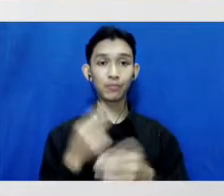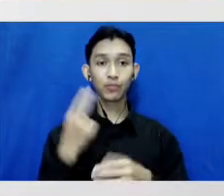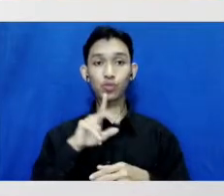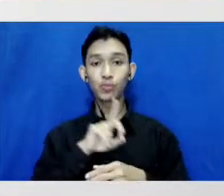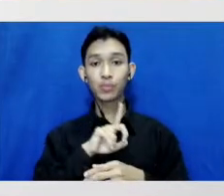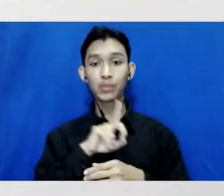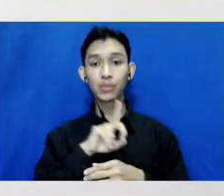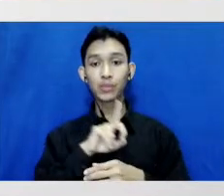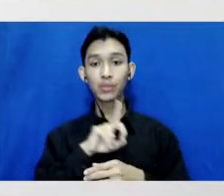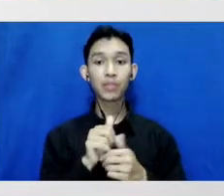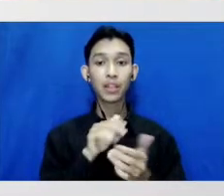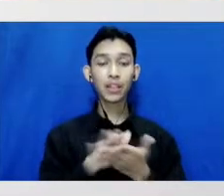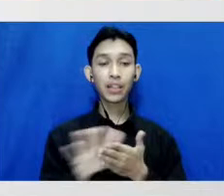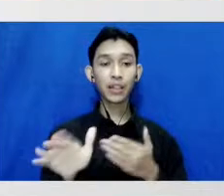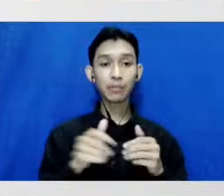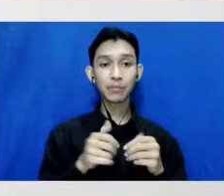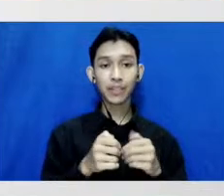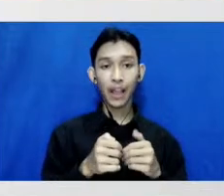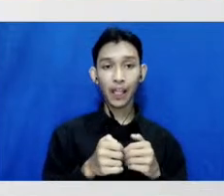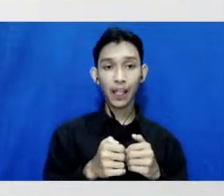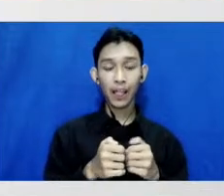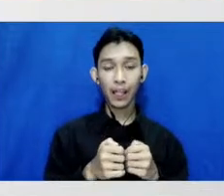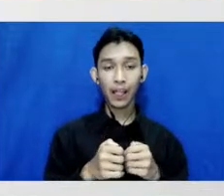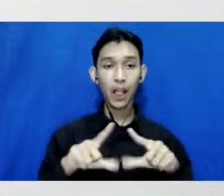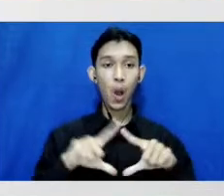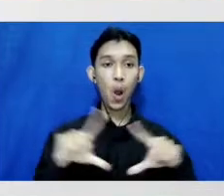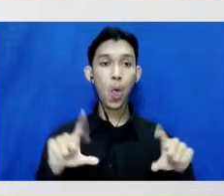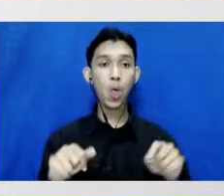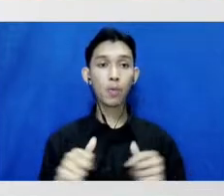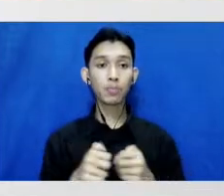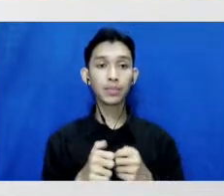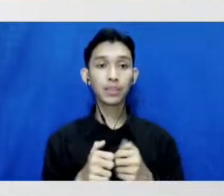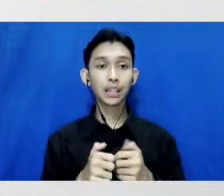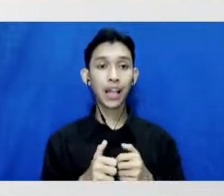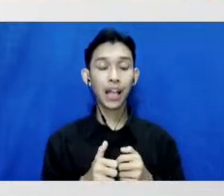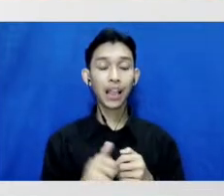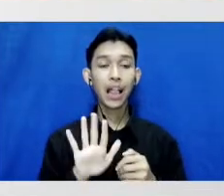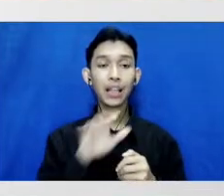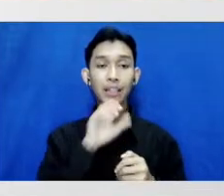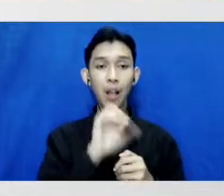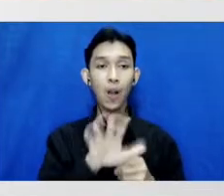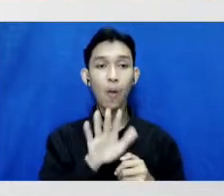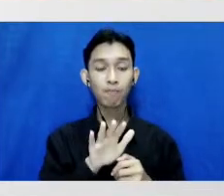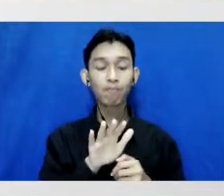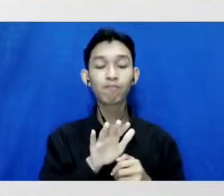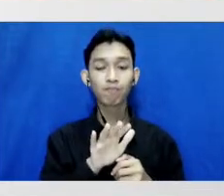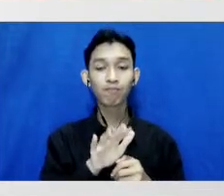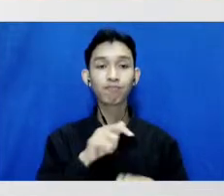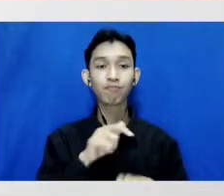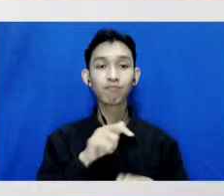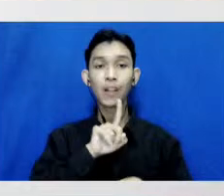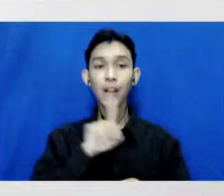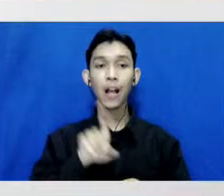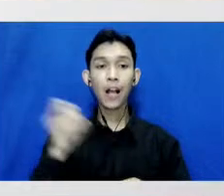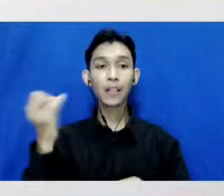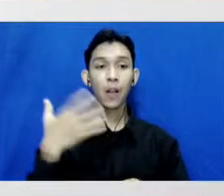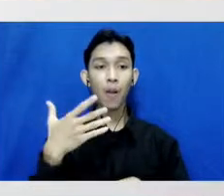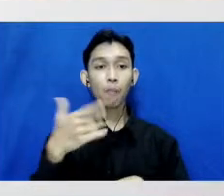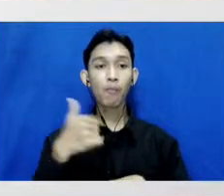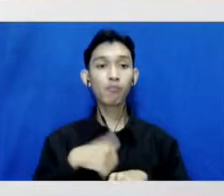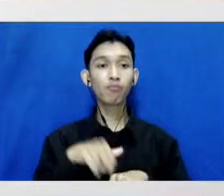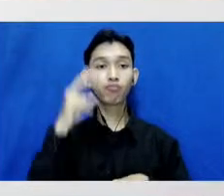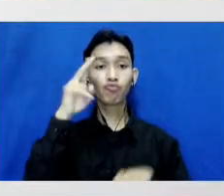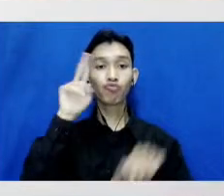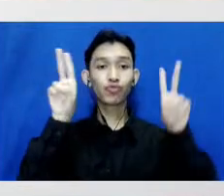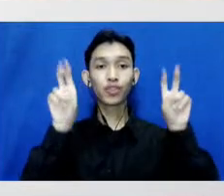bertanya bisa mengirimkan chat di kolom chat, nanti kita akan jawab semuanya di sesi tanya jawab. Tema untuk EU